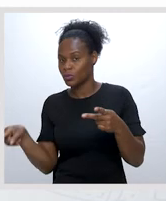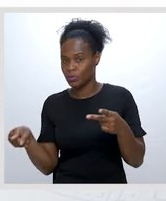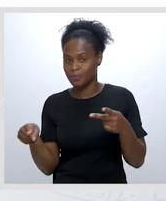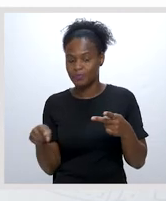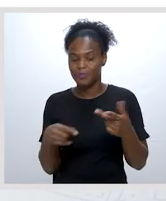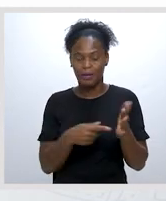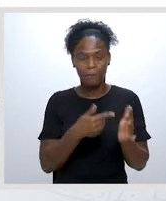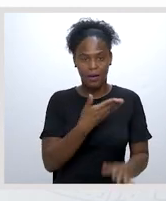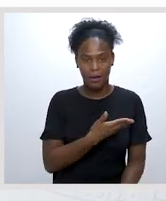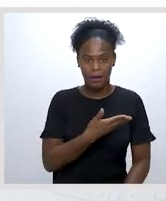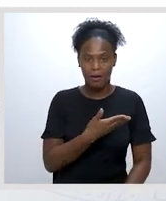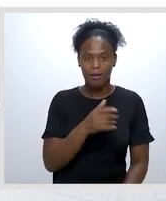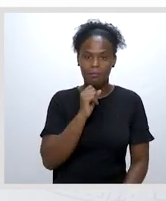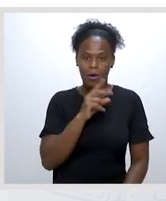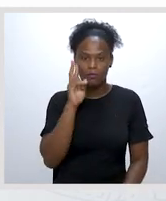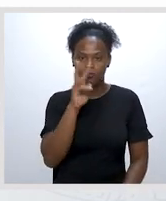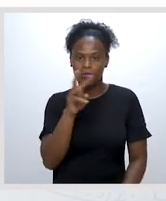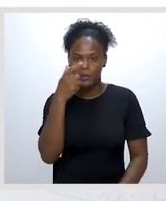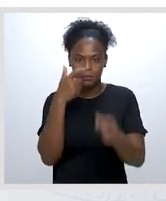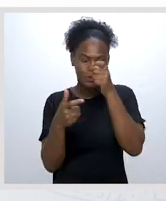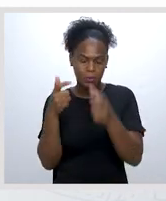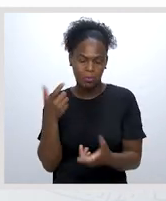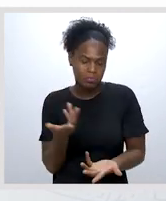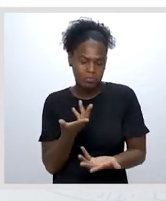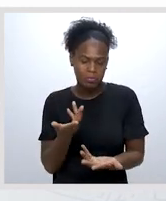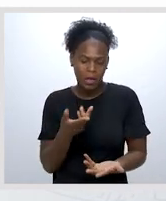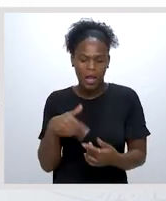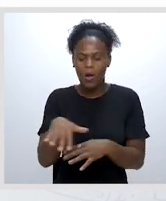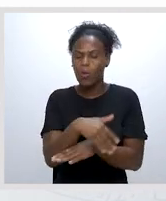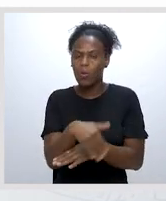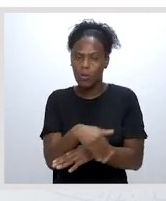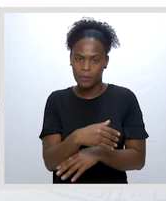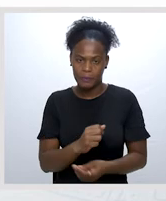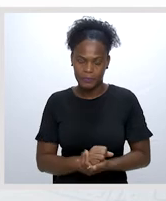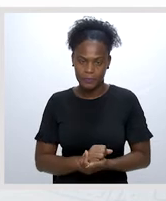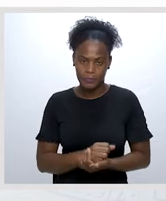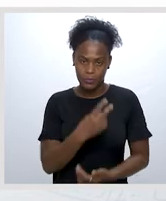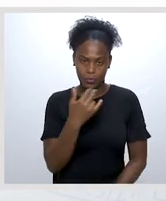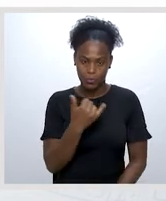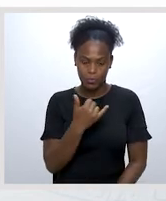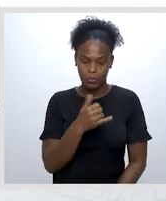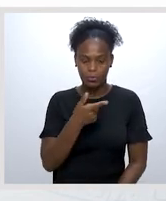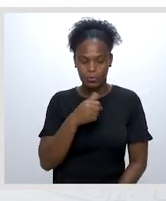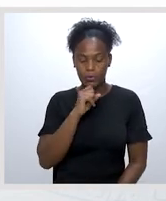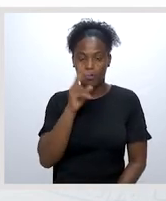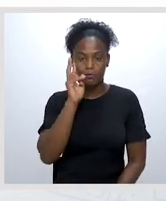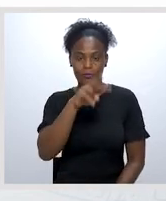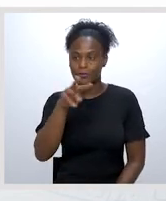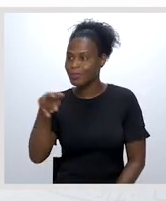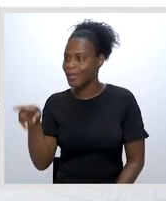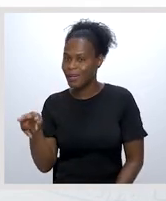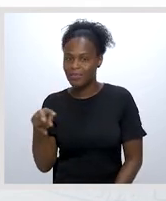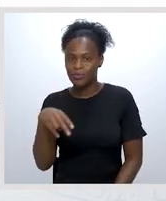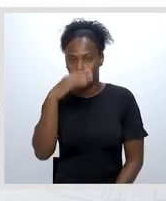On peut voir des personnages déguisés dans les rues. 2. On peut visiter la chambre du roi